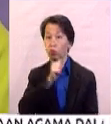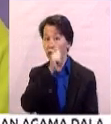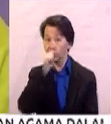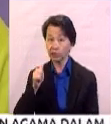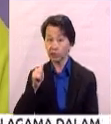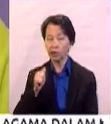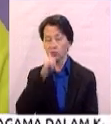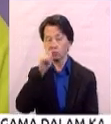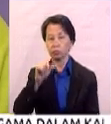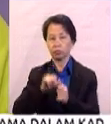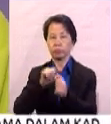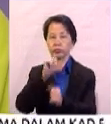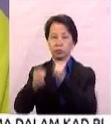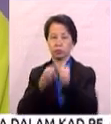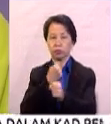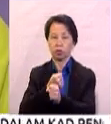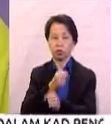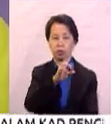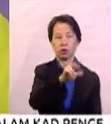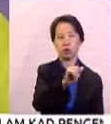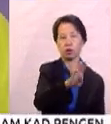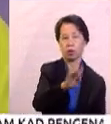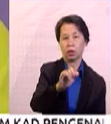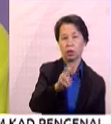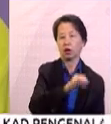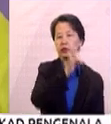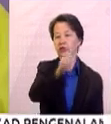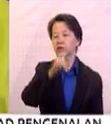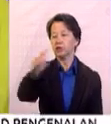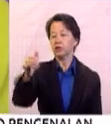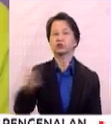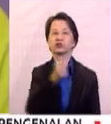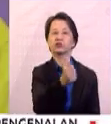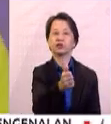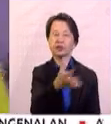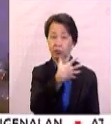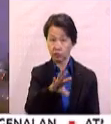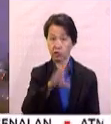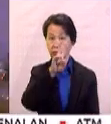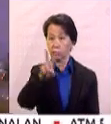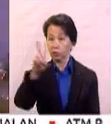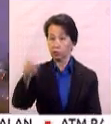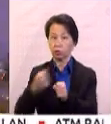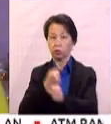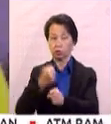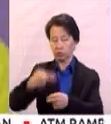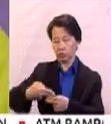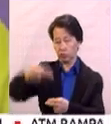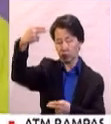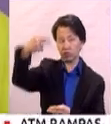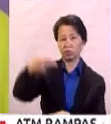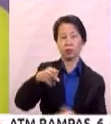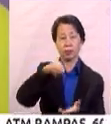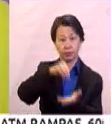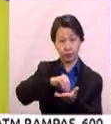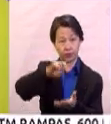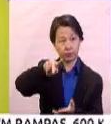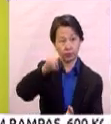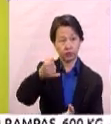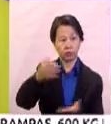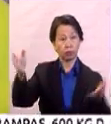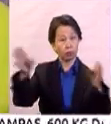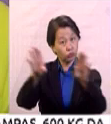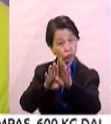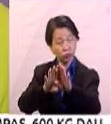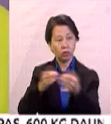ni, jadi memang setiap tahun Rabani akan ada singgasananya tersendiri. Setelah 22 tahun di Hotel Singgasana Petaling Jaya, dah tutup pun hotel